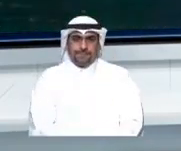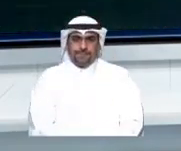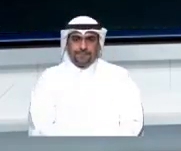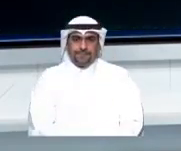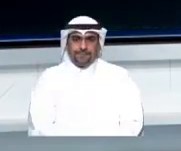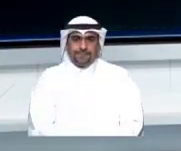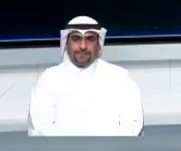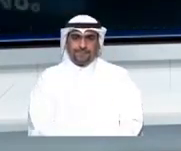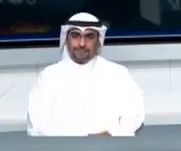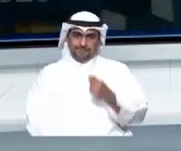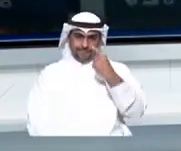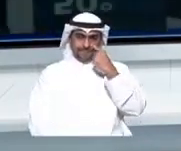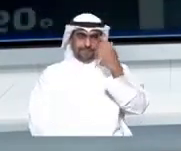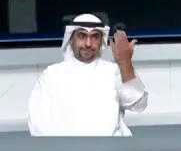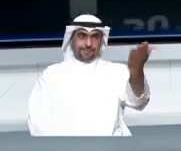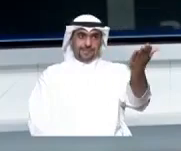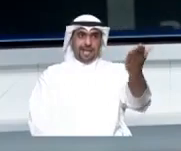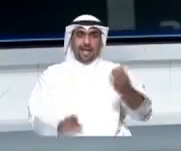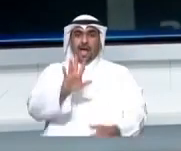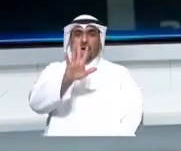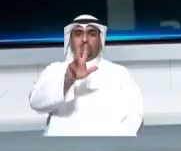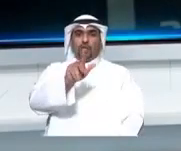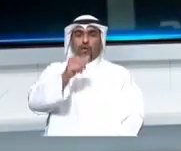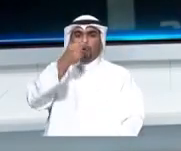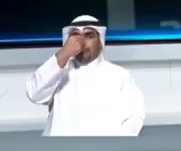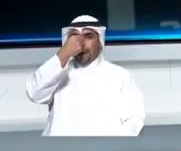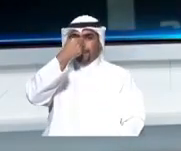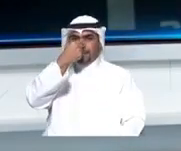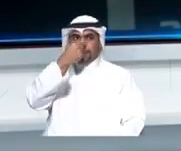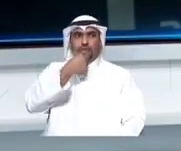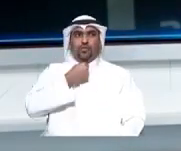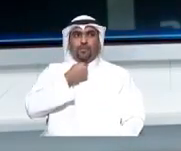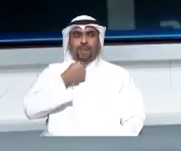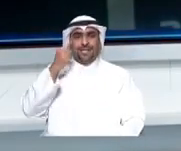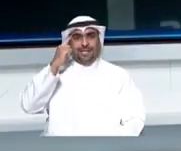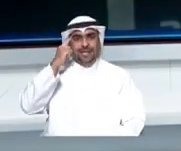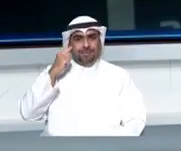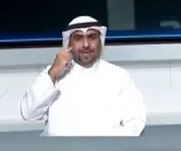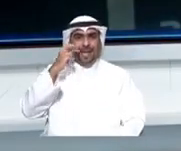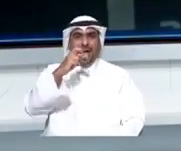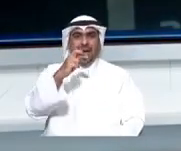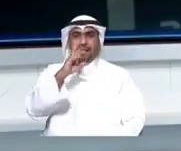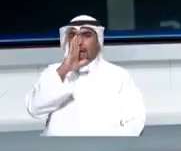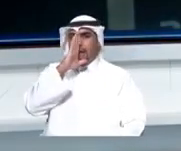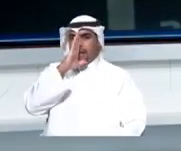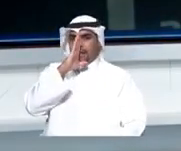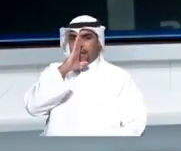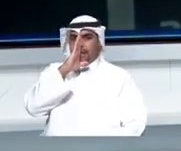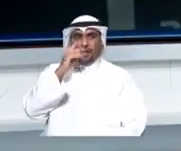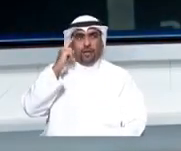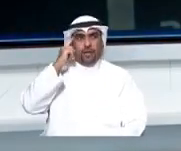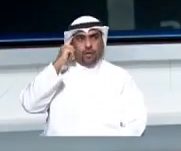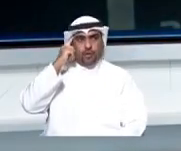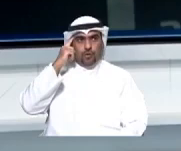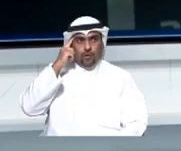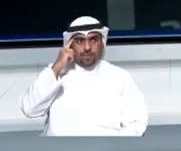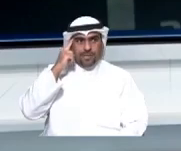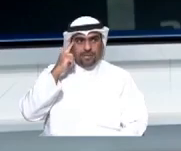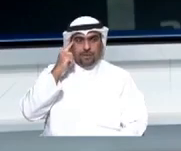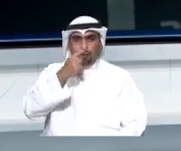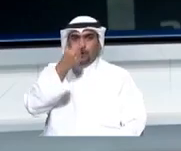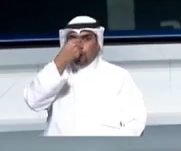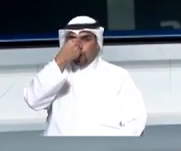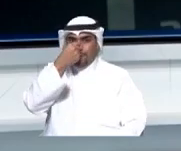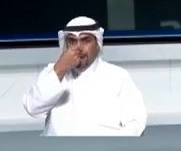أما الطقس متوقع الأربع وخمسة أيام قادمة، سماء صافية، بعض الغيوم يومي السبت والجمعة، درجات الحرارة يوم